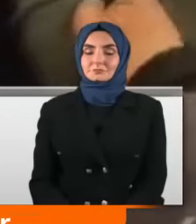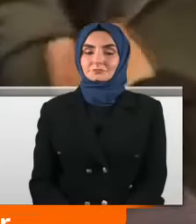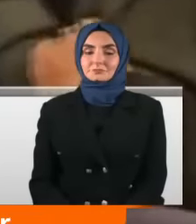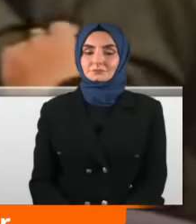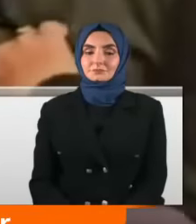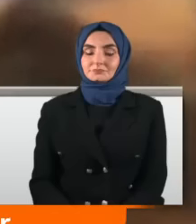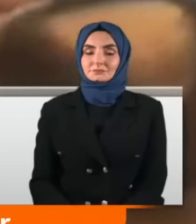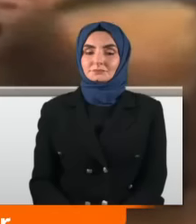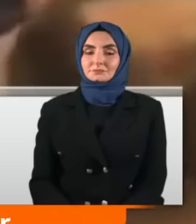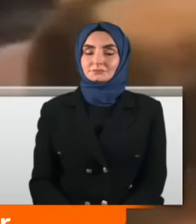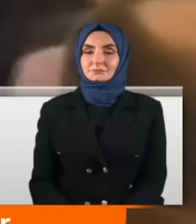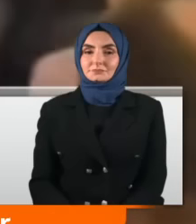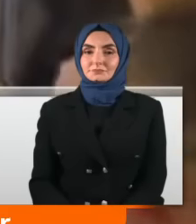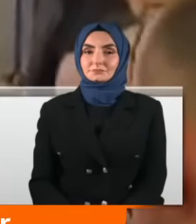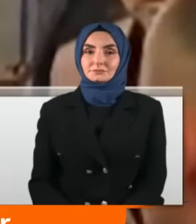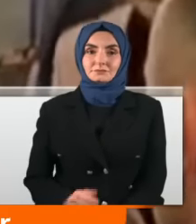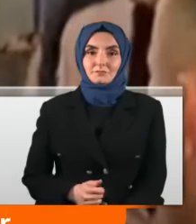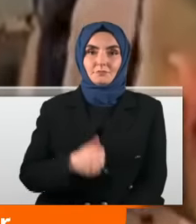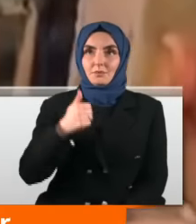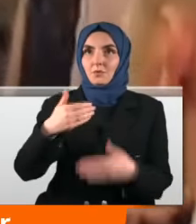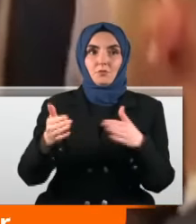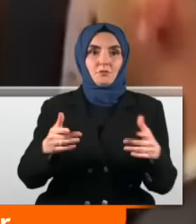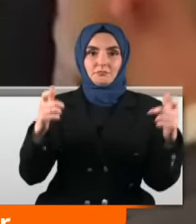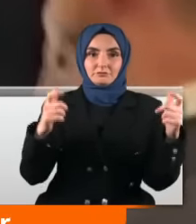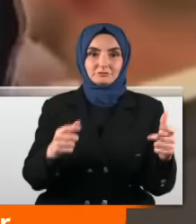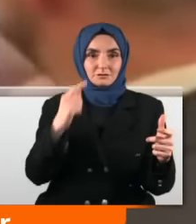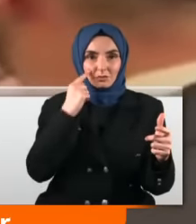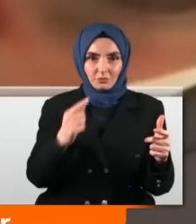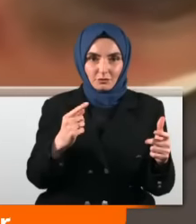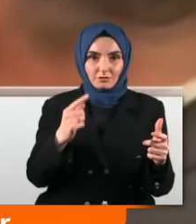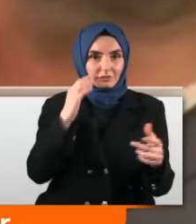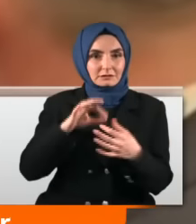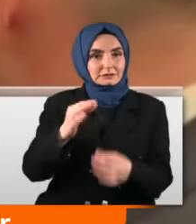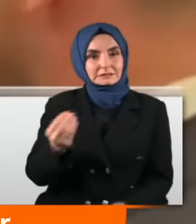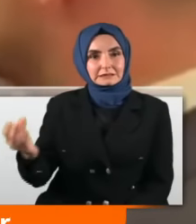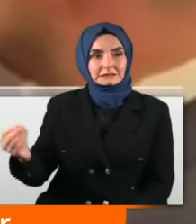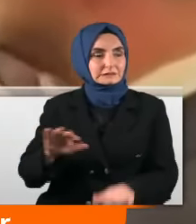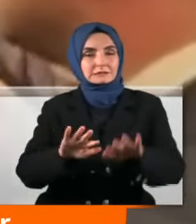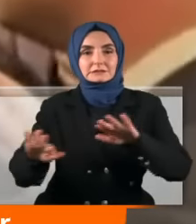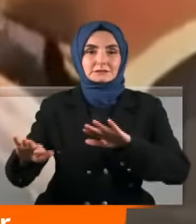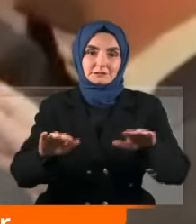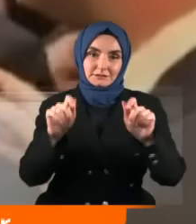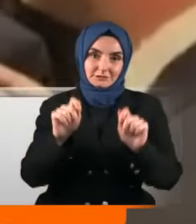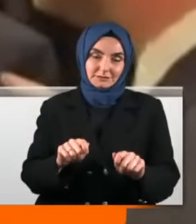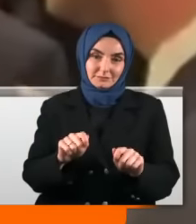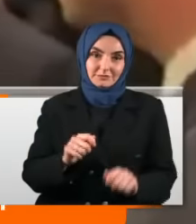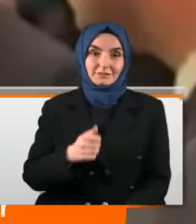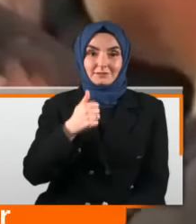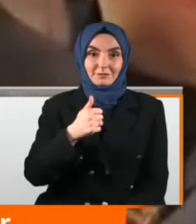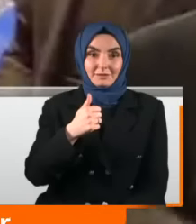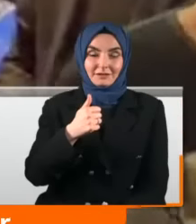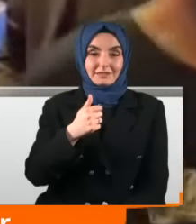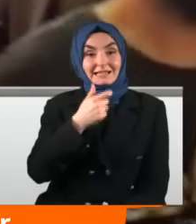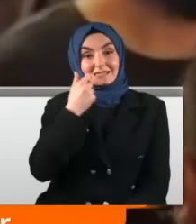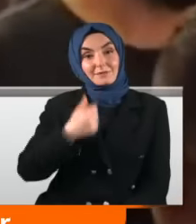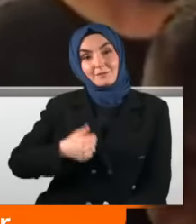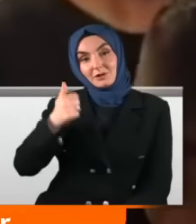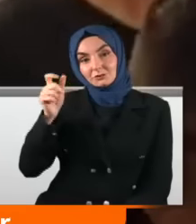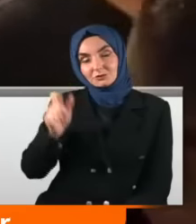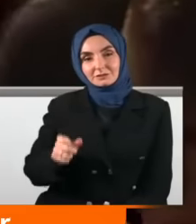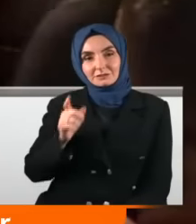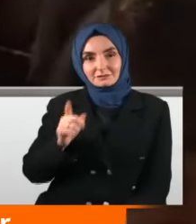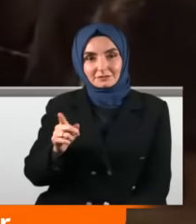milletvekili. Başkanlık makamındakiler araya girdi. Yeniden Refah Partili eski başkan güçlükle sakinleştirildikten sonra